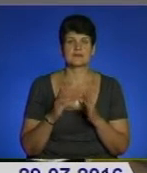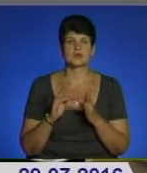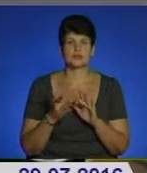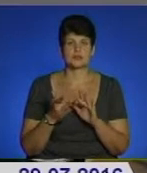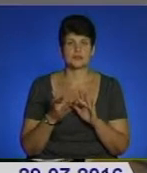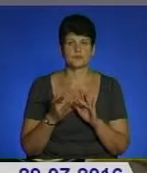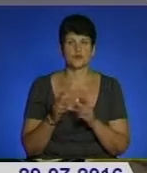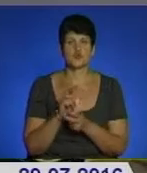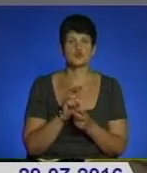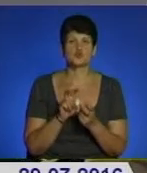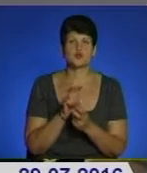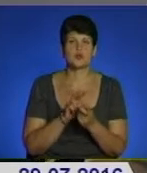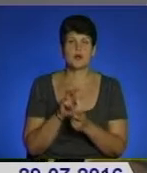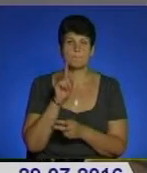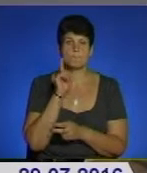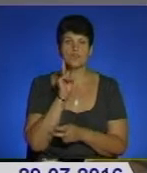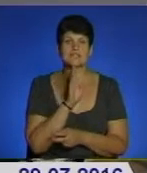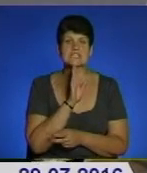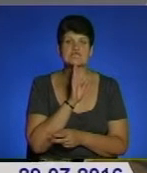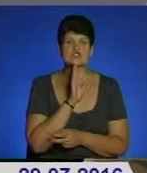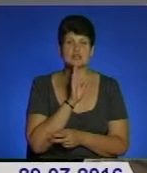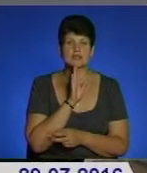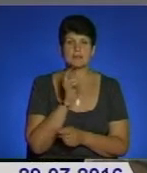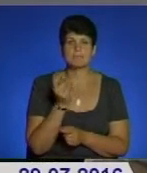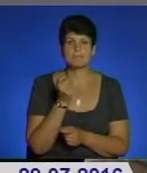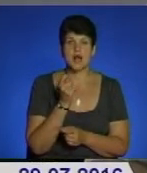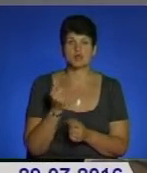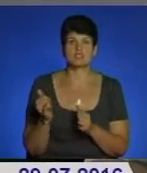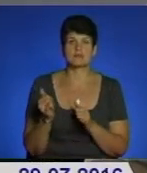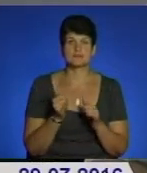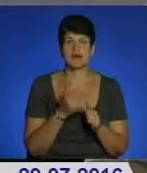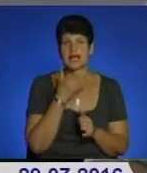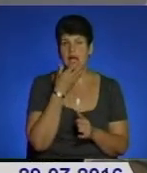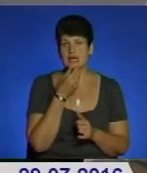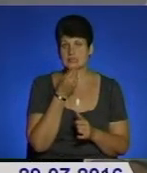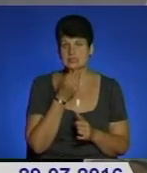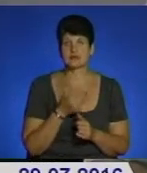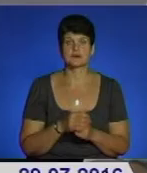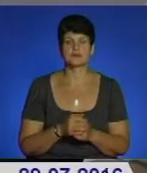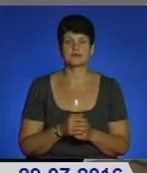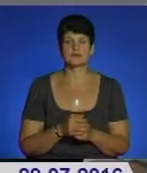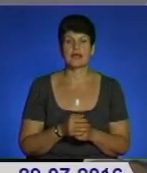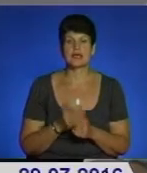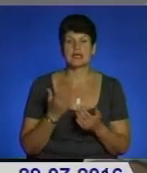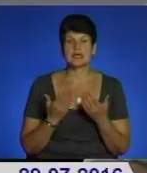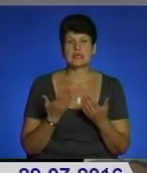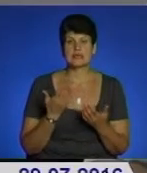по інтернету значить, шукають молодих дівчат, малозабезпечених, красивих, яких